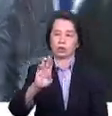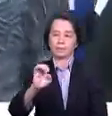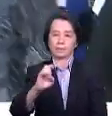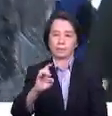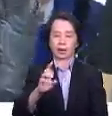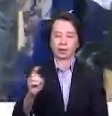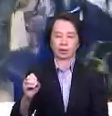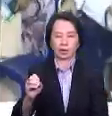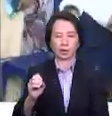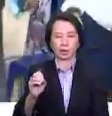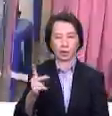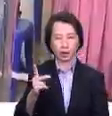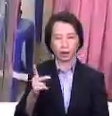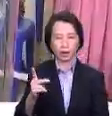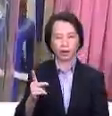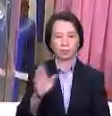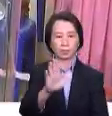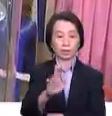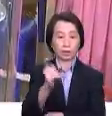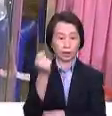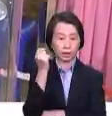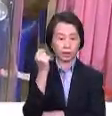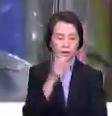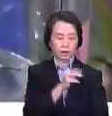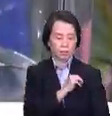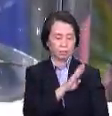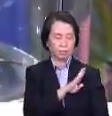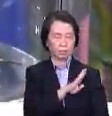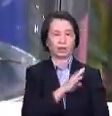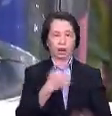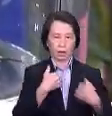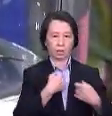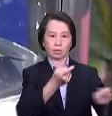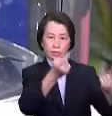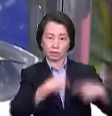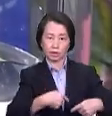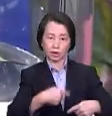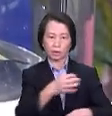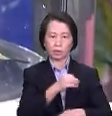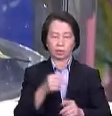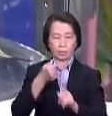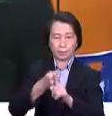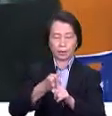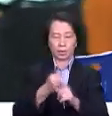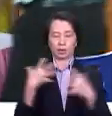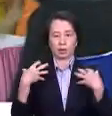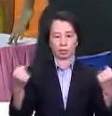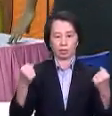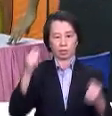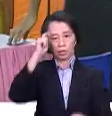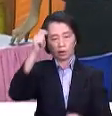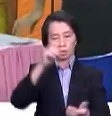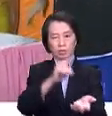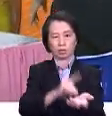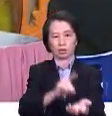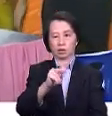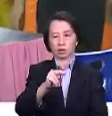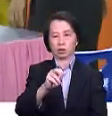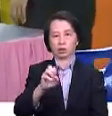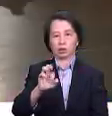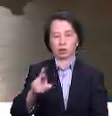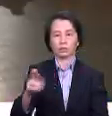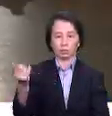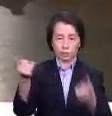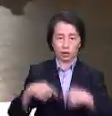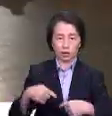2 petang tadi. Turut hadir Menteri Besar Datuk Seri Dr. Ahmad Syamsuri Mokhtar dan Pengarah Kesihatan Negeri Terengganu Dr. Nur Azimi